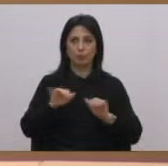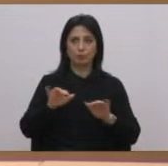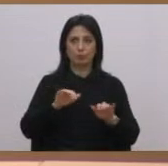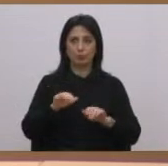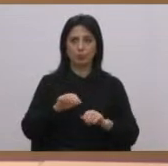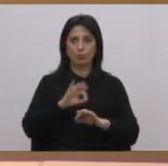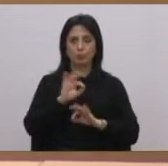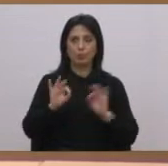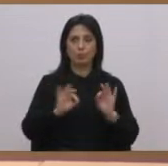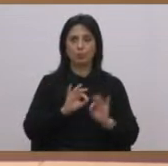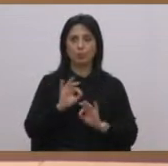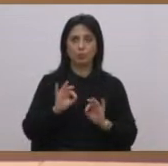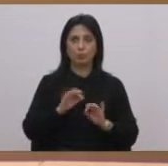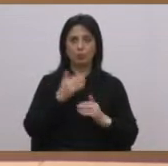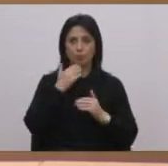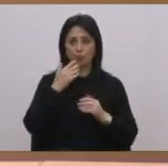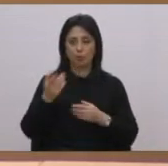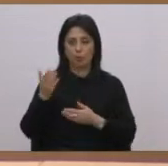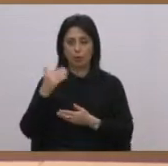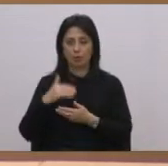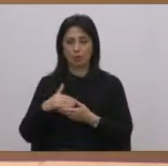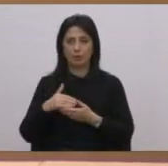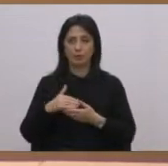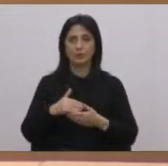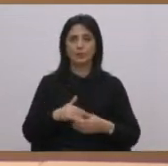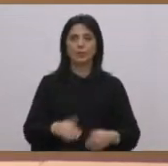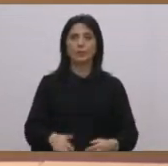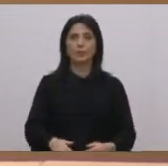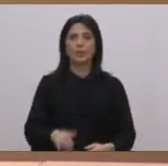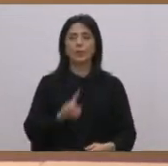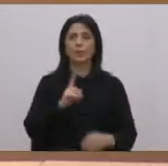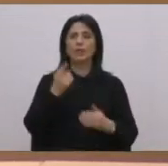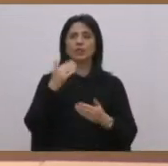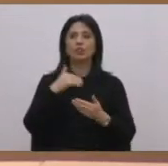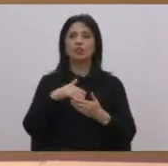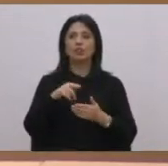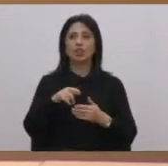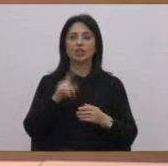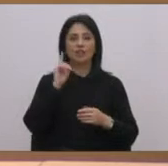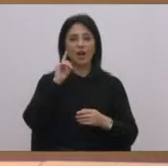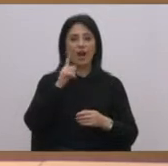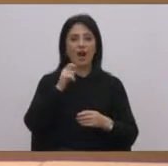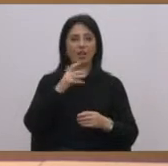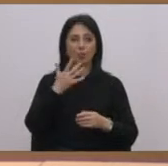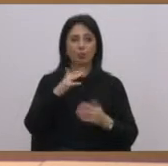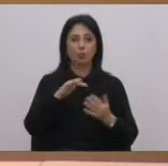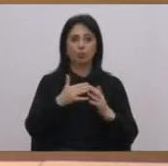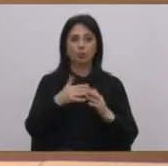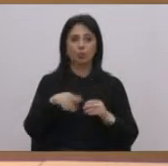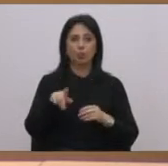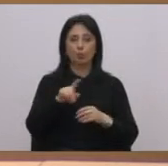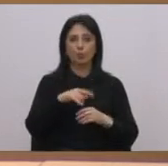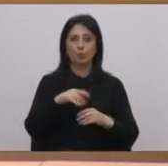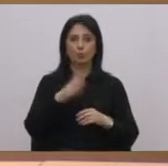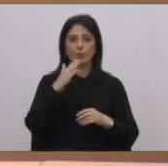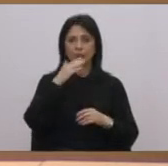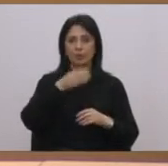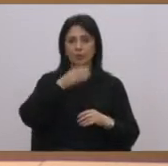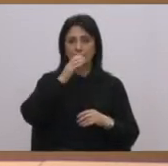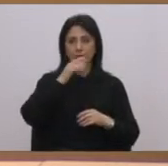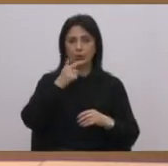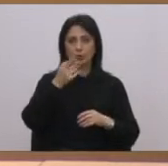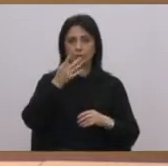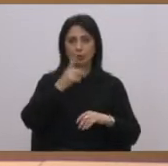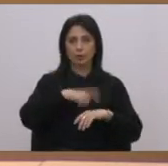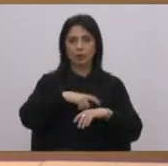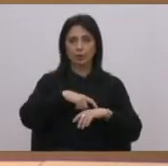წყალმომარაგების პროექტის ბოლო ეტაპი, რის შემდეგაც გარდაბნის ხუთ სოფელს სასმელი წყალი